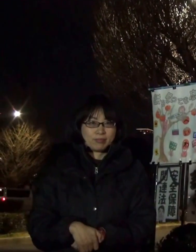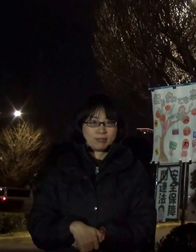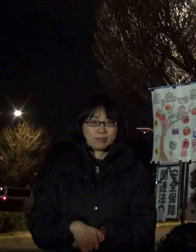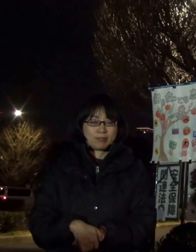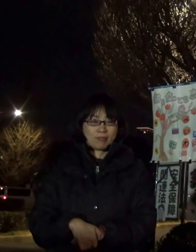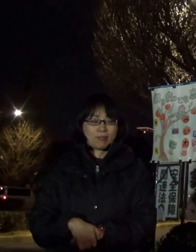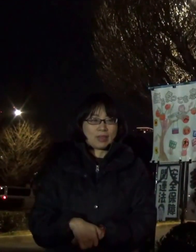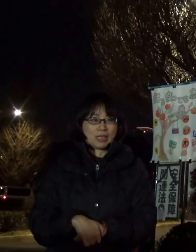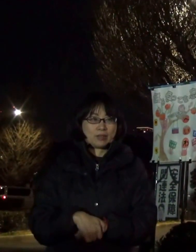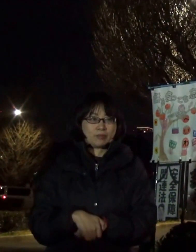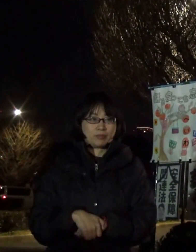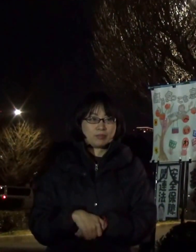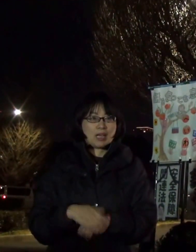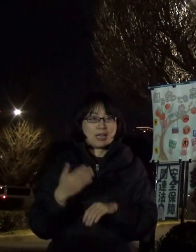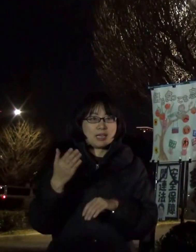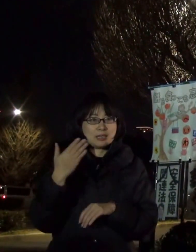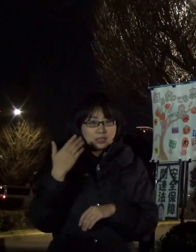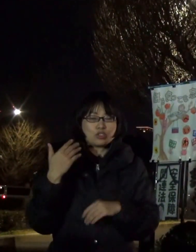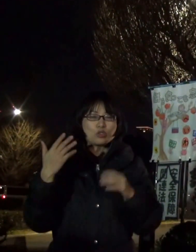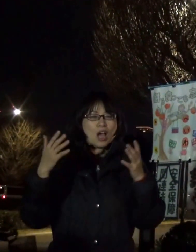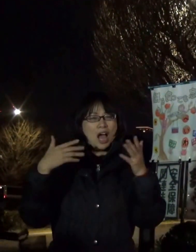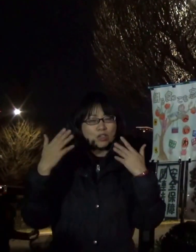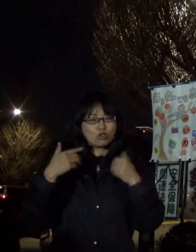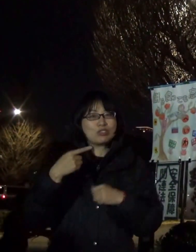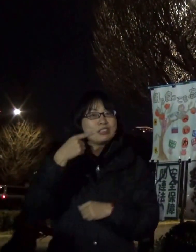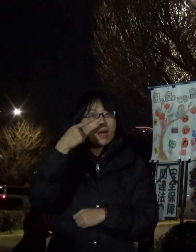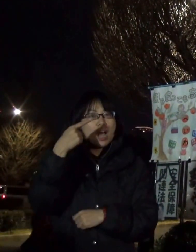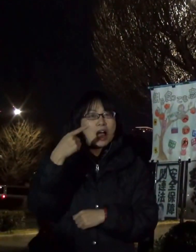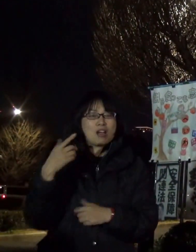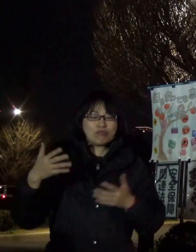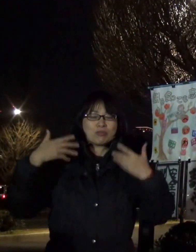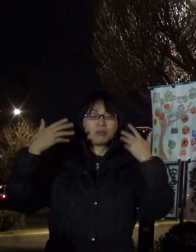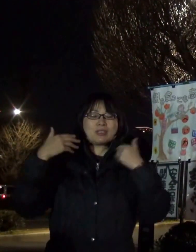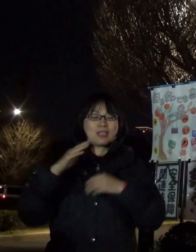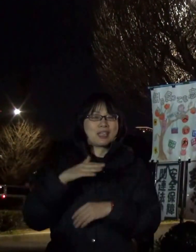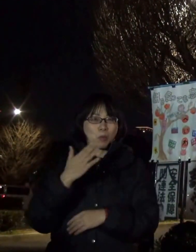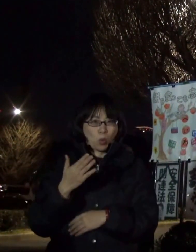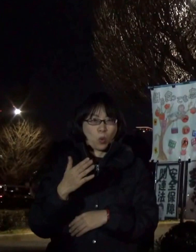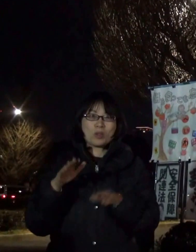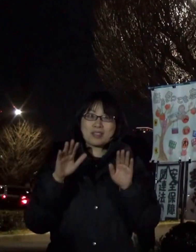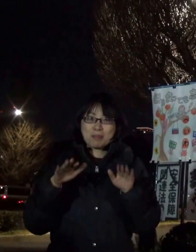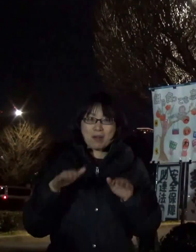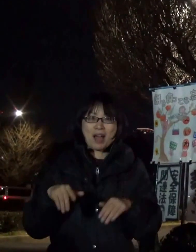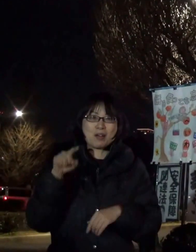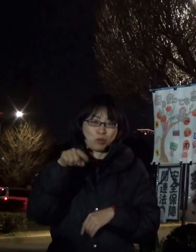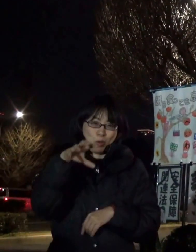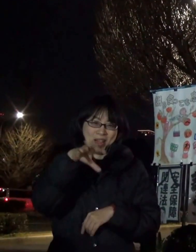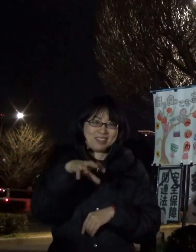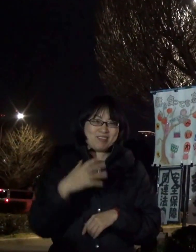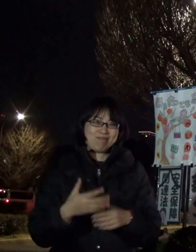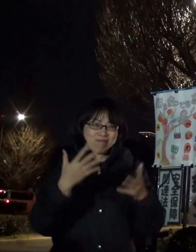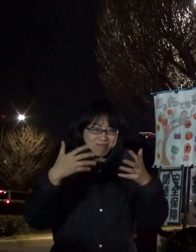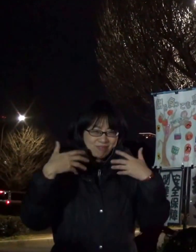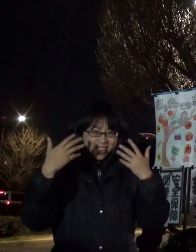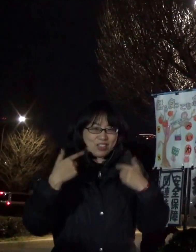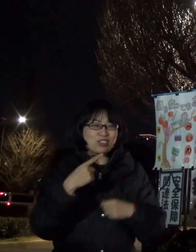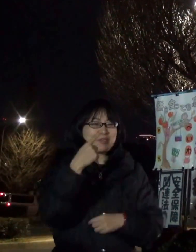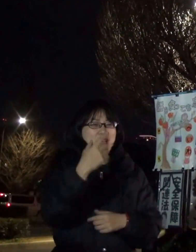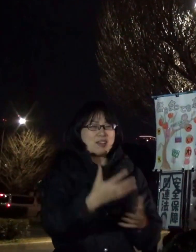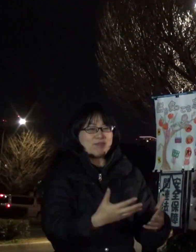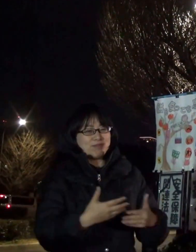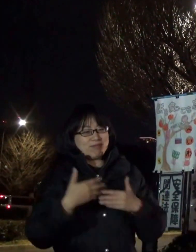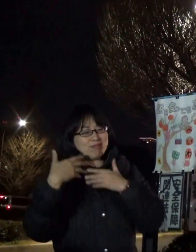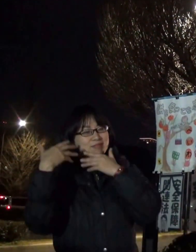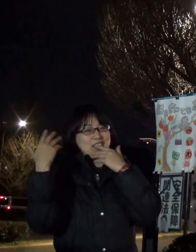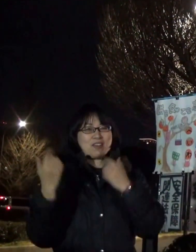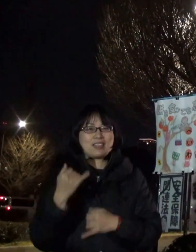今はこの先日は春一番吹きましたけども、この希望のエリアに春一番が爽やかに吹き渡った、そんな